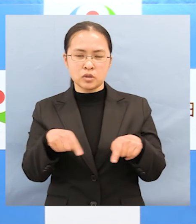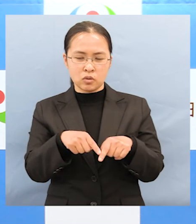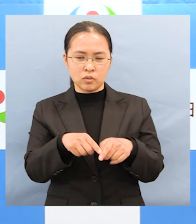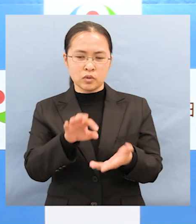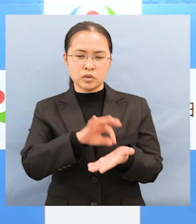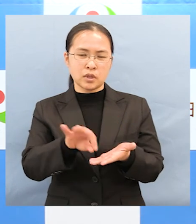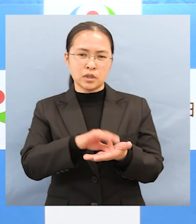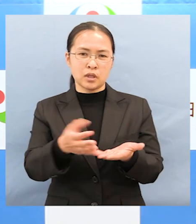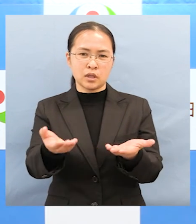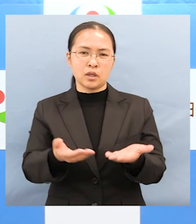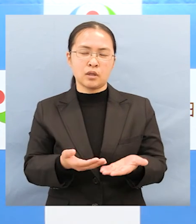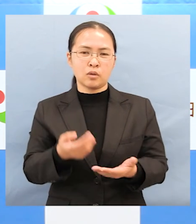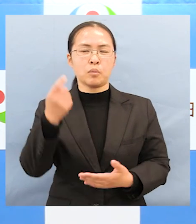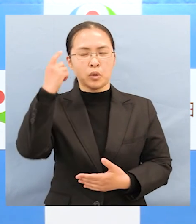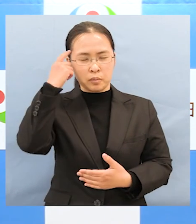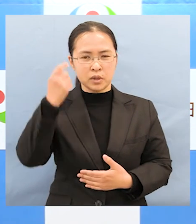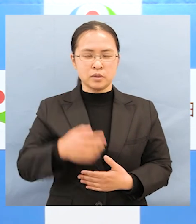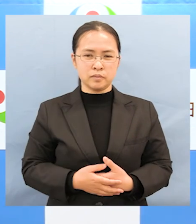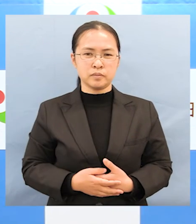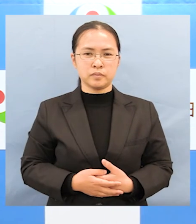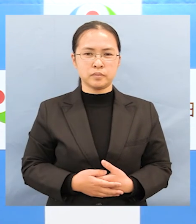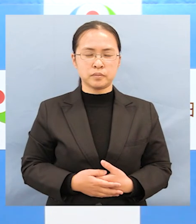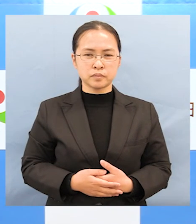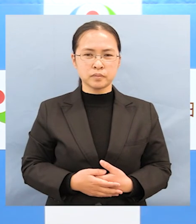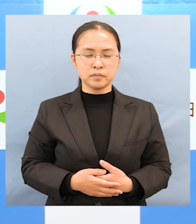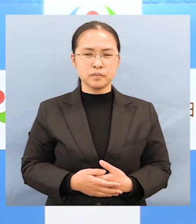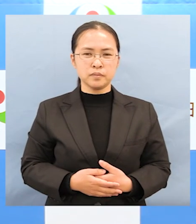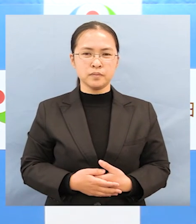ただいているということがわかるかと思います。